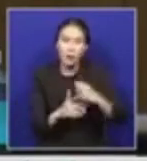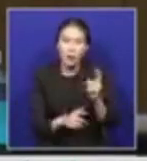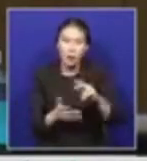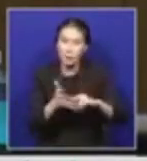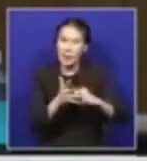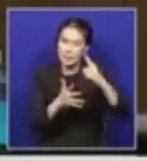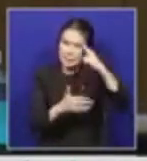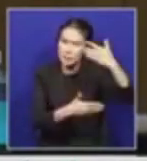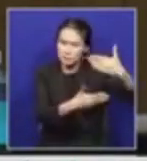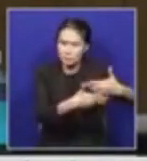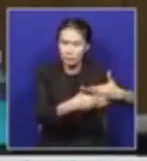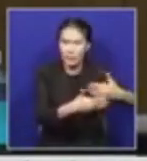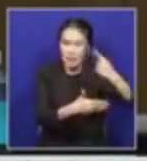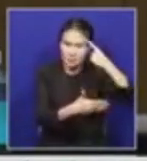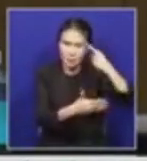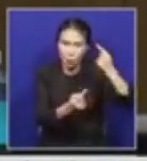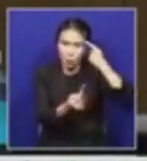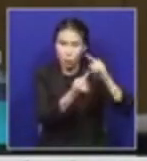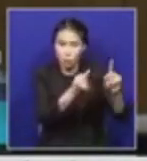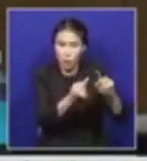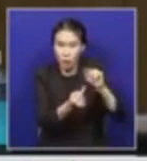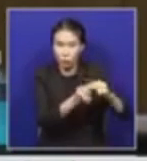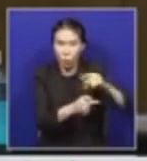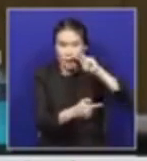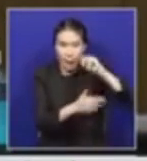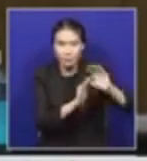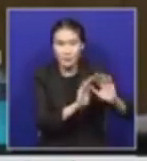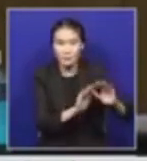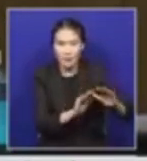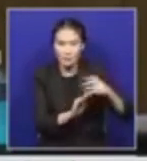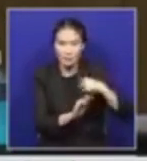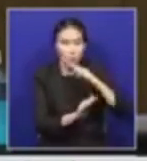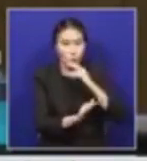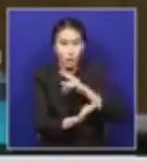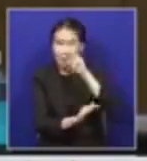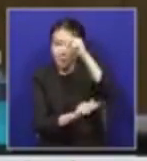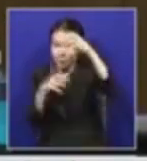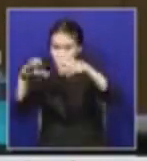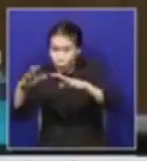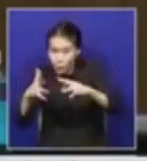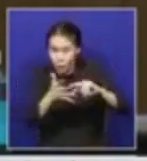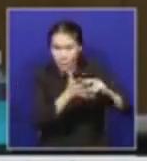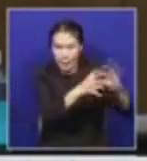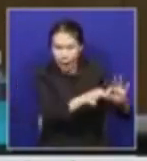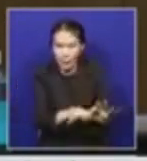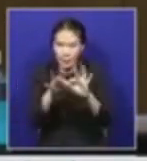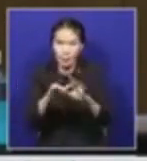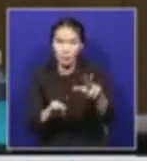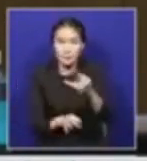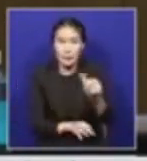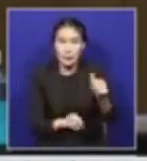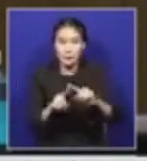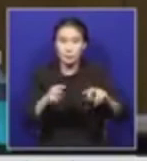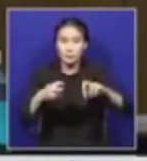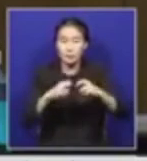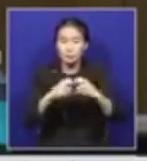ก็คือการกักเก็บน้ำไว้ใช้เพื่อทางการเกษตรนะครับอย่างเดียวโดยเฉพาะนะครับแต่ปัจจุบันนี้ผลปรากฏว่าพื้นที่ที่